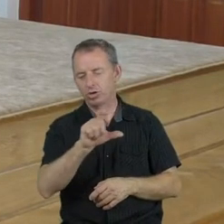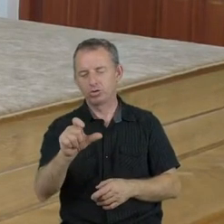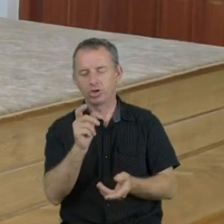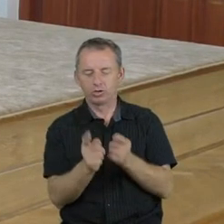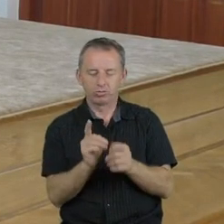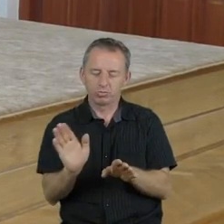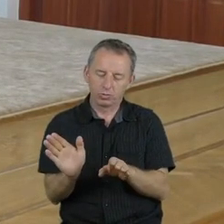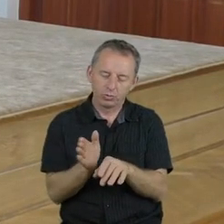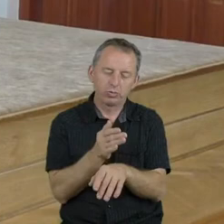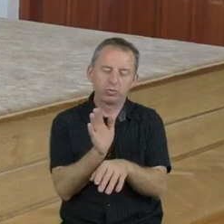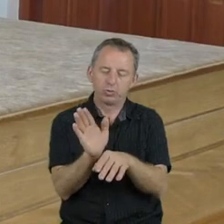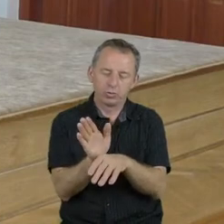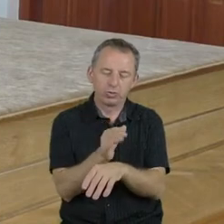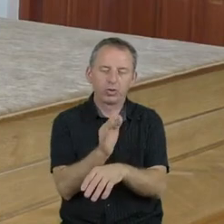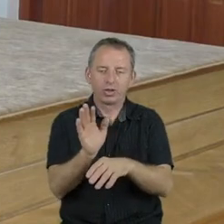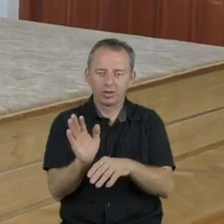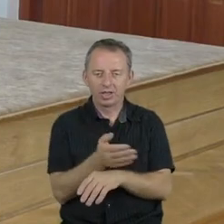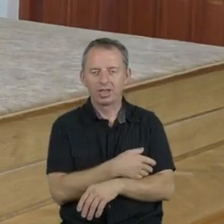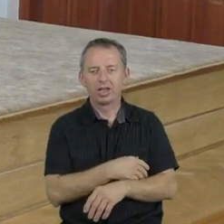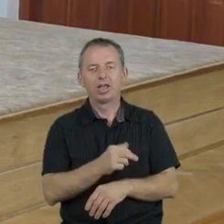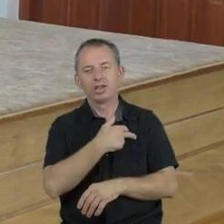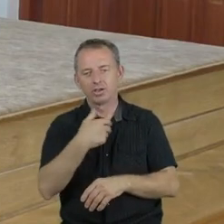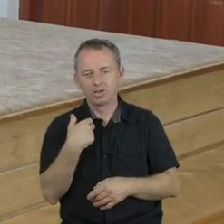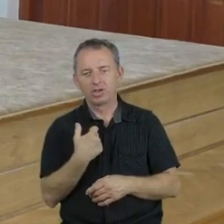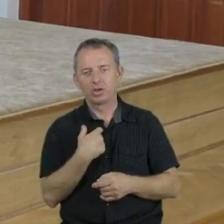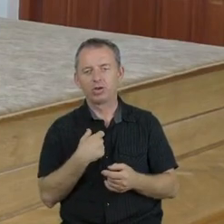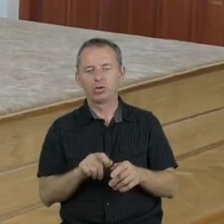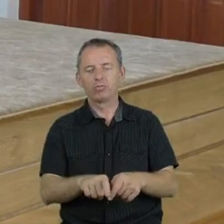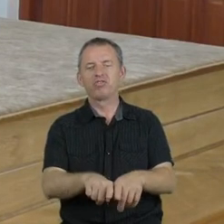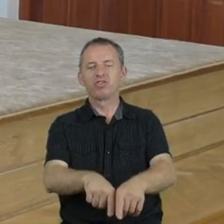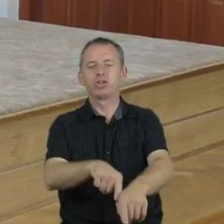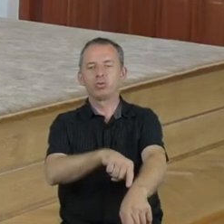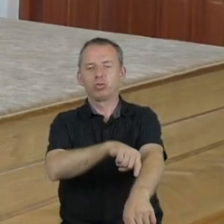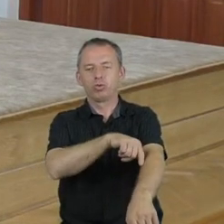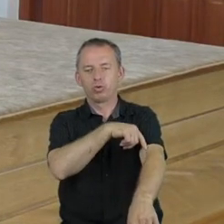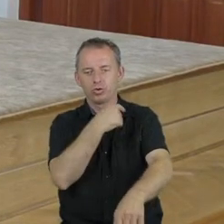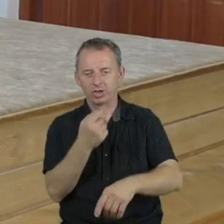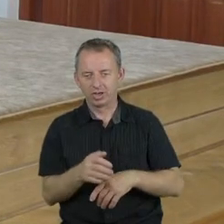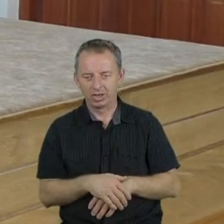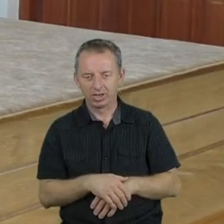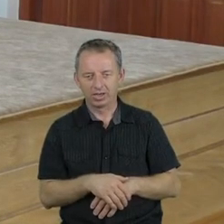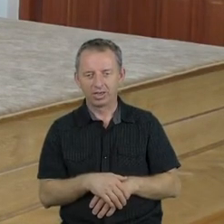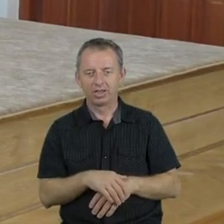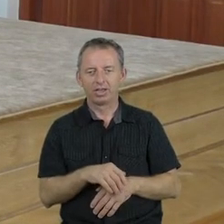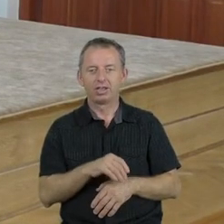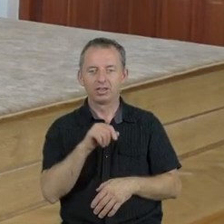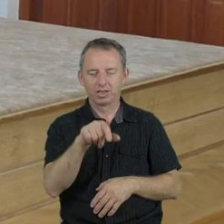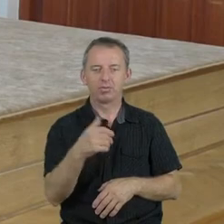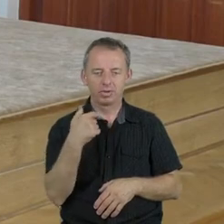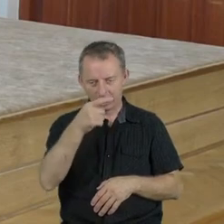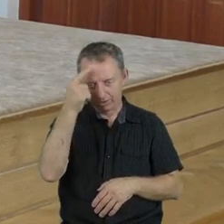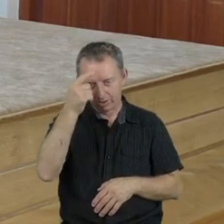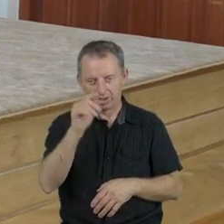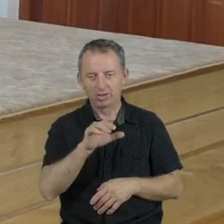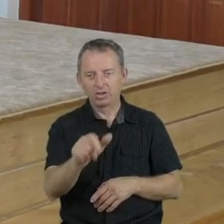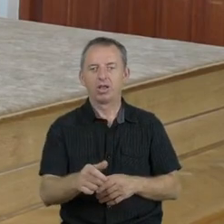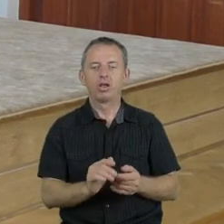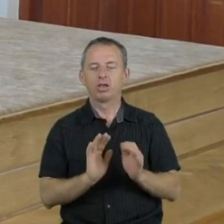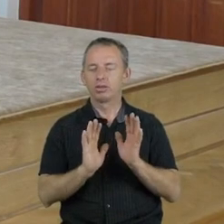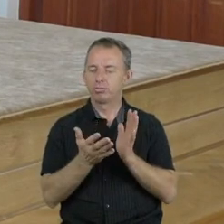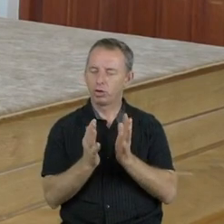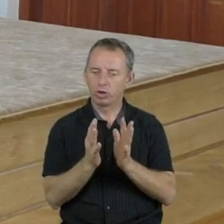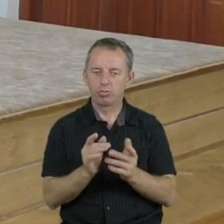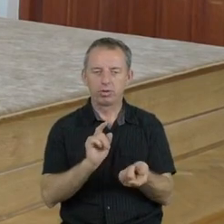minął, a jak nam się dłużył. Tęskniłem za tym, za tą